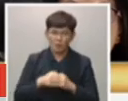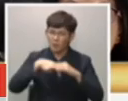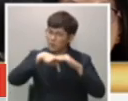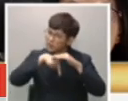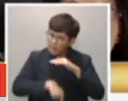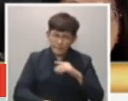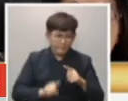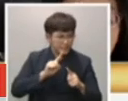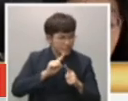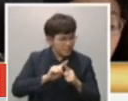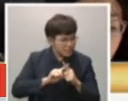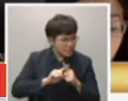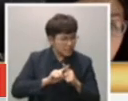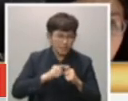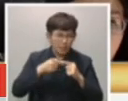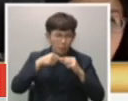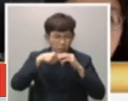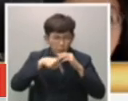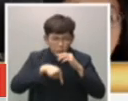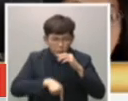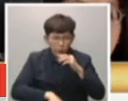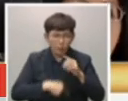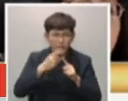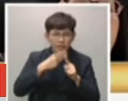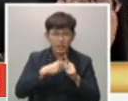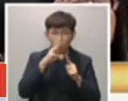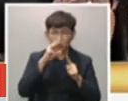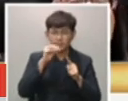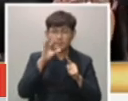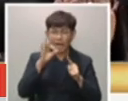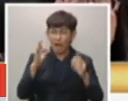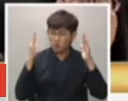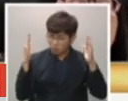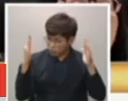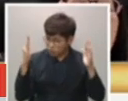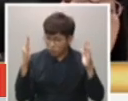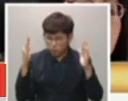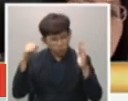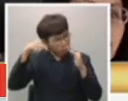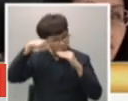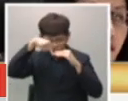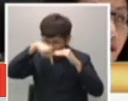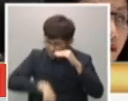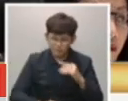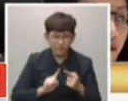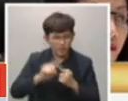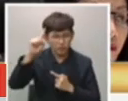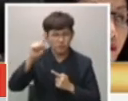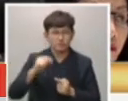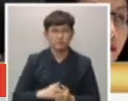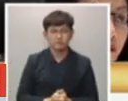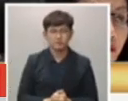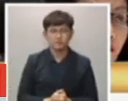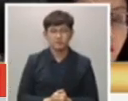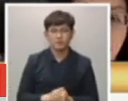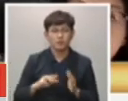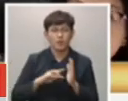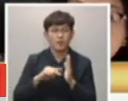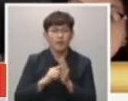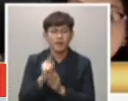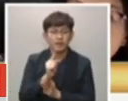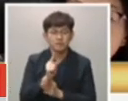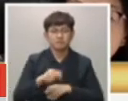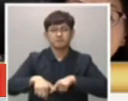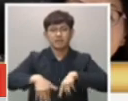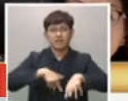เดือนนับตั้งแต่มีการปฏิวัติมาต่ำที่สุดในรอบ69เดือนแสดงให้เห็นว่าผู้บริโภ